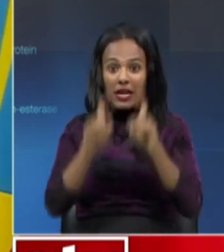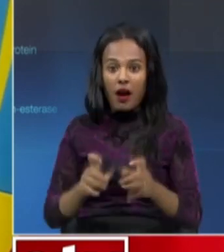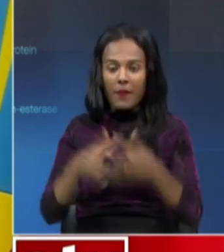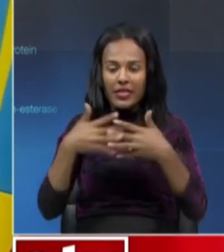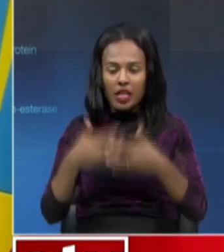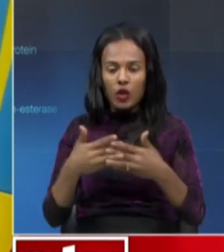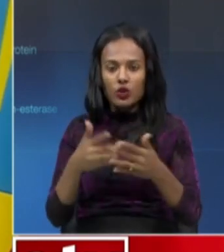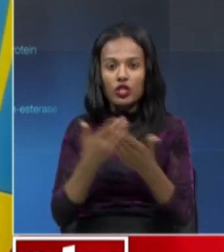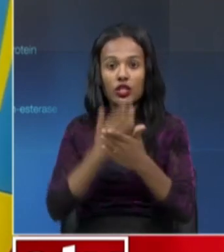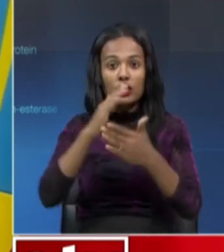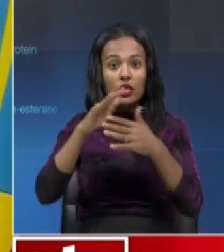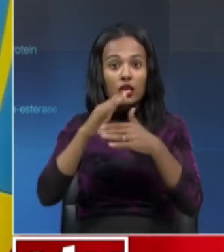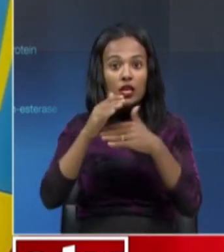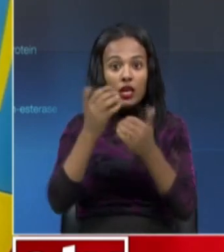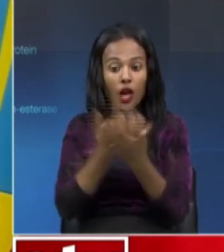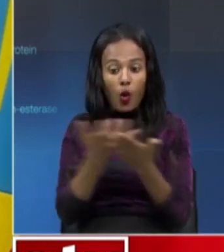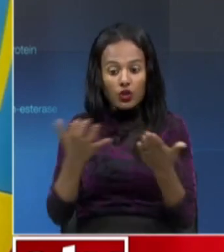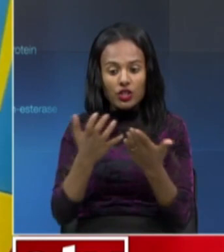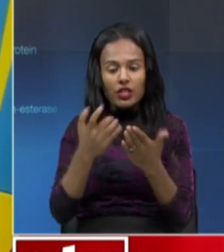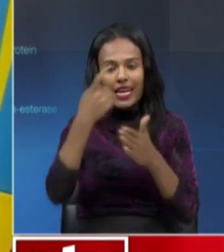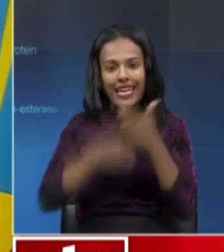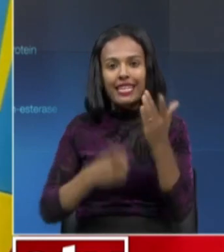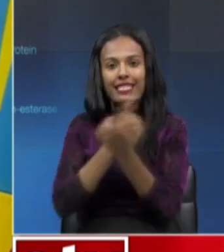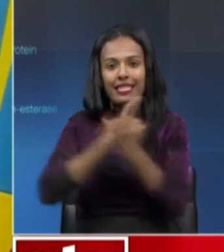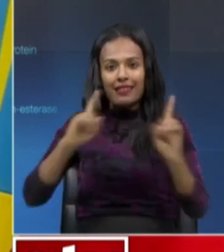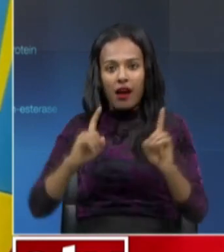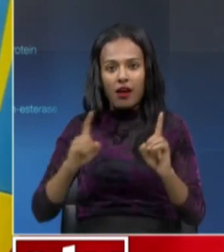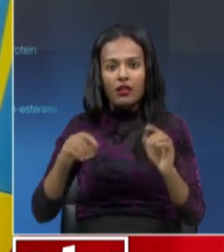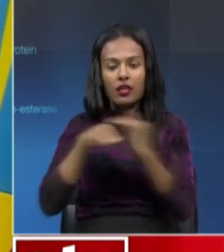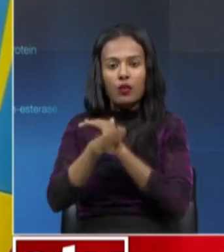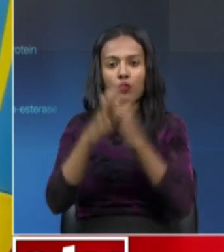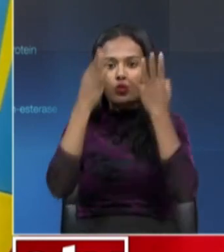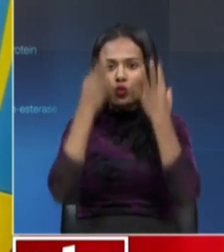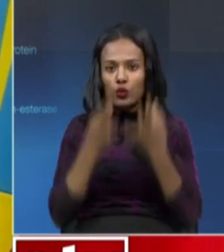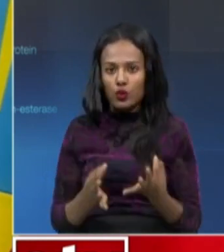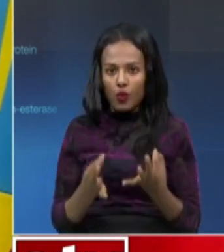እነዚህ እቃዎች ከቀረጥ ነፃ እንዲገቡ ተወስኗል።